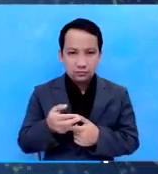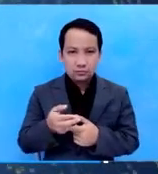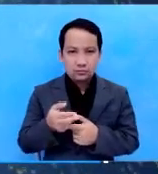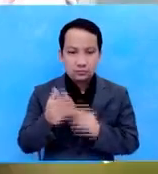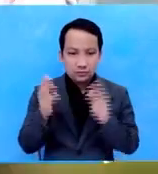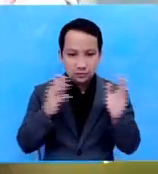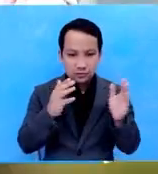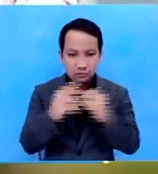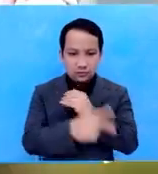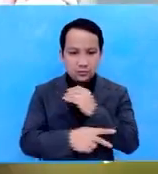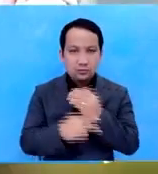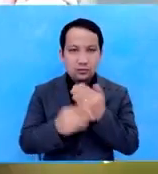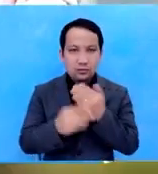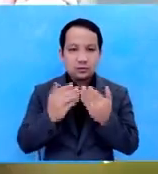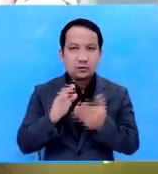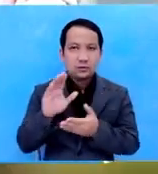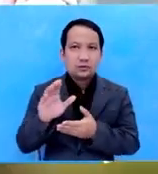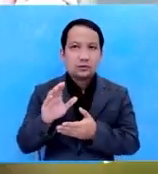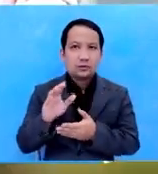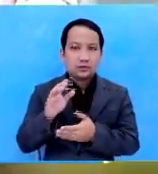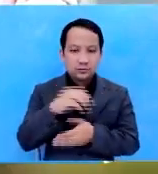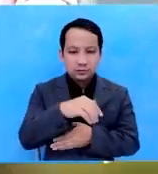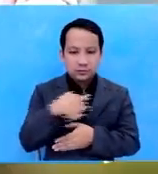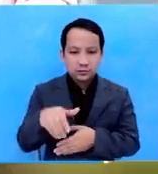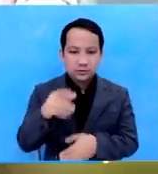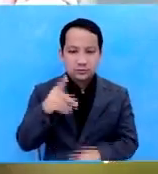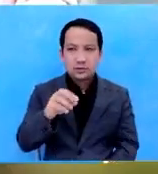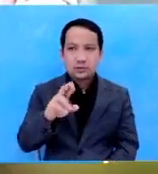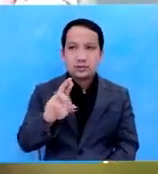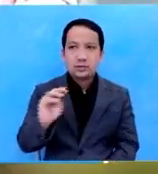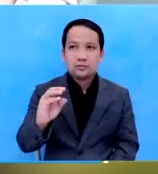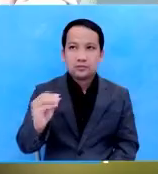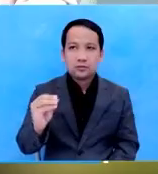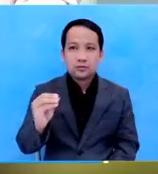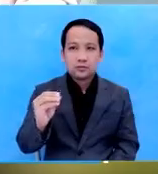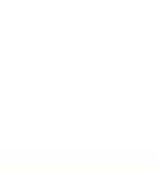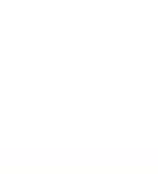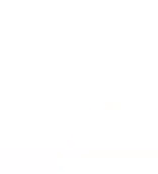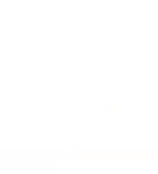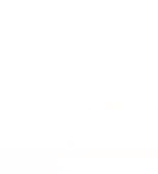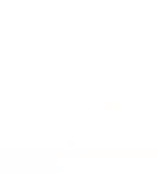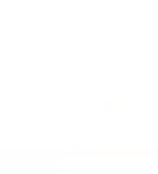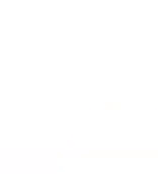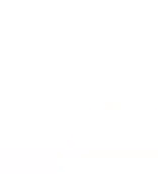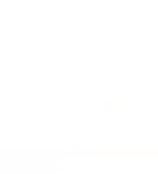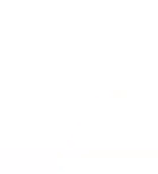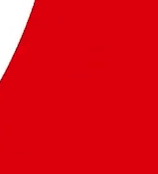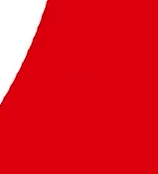Okay, maraming salamat po, Cagayan PDRRMO Officer in Charge, Ruweli Rapsing.